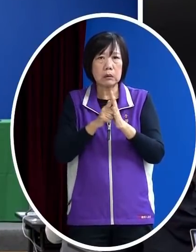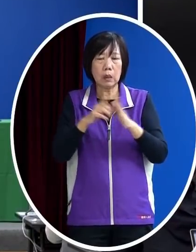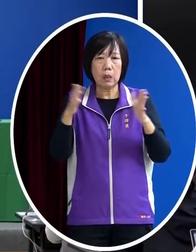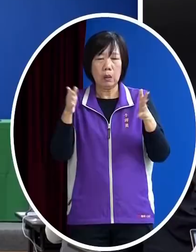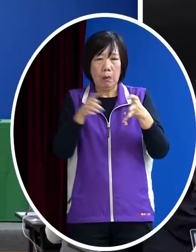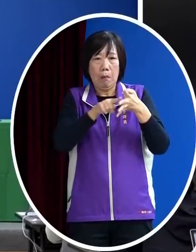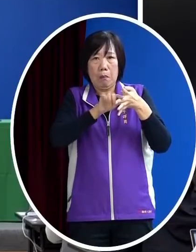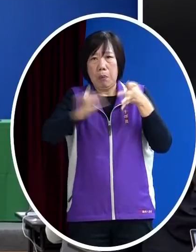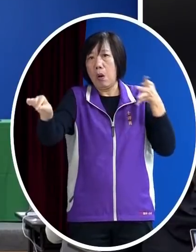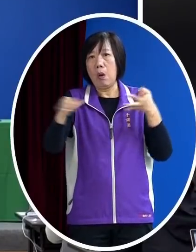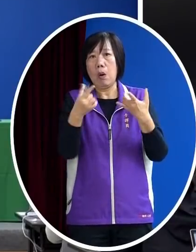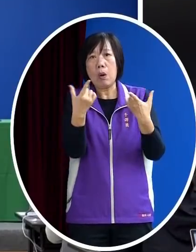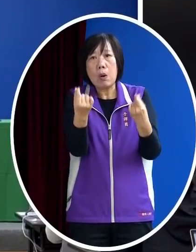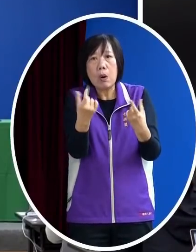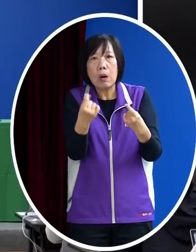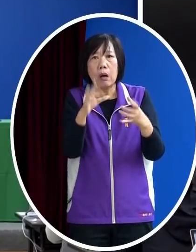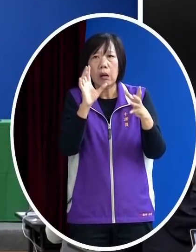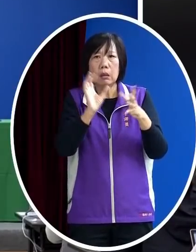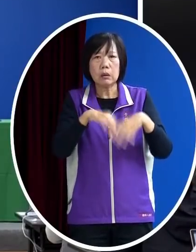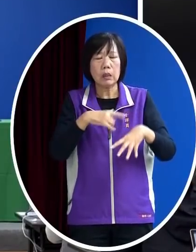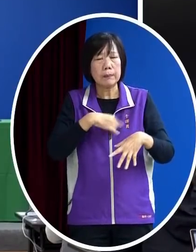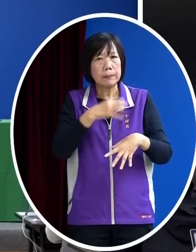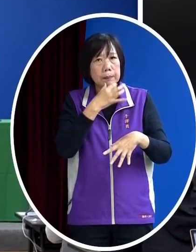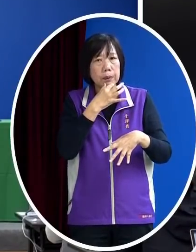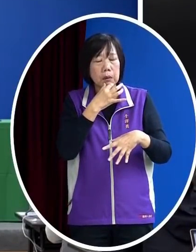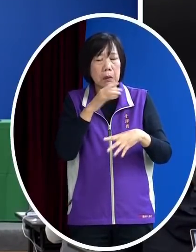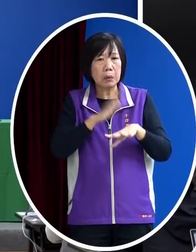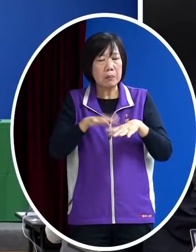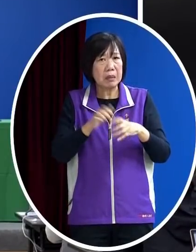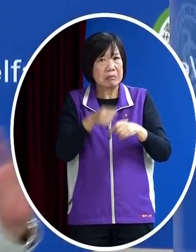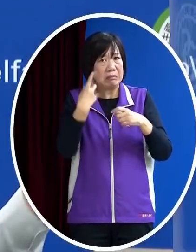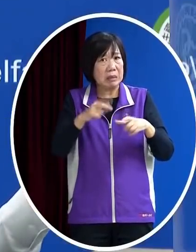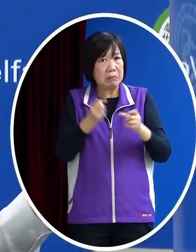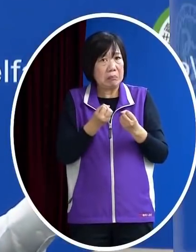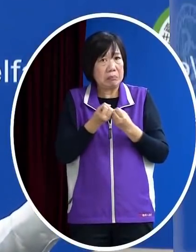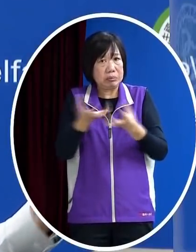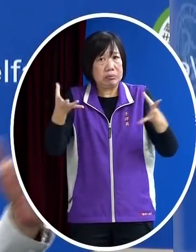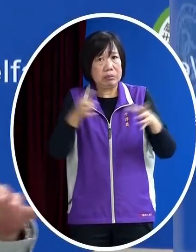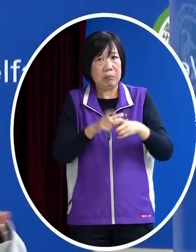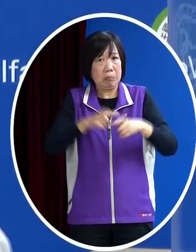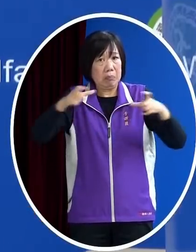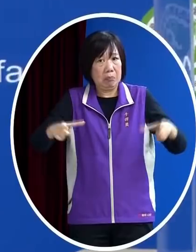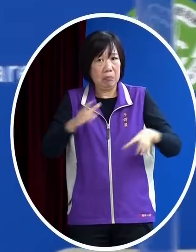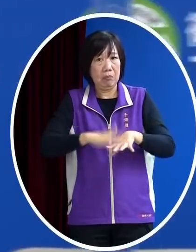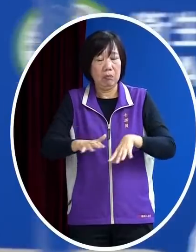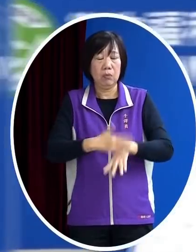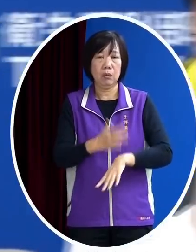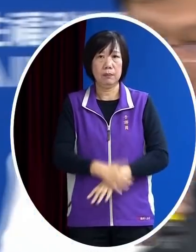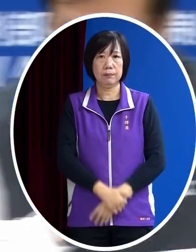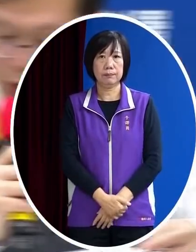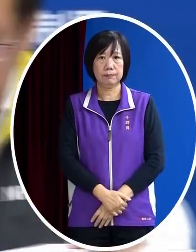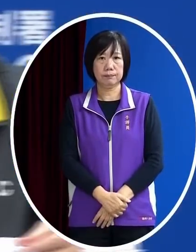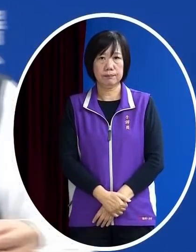话，这个矿业的接触者会不会有还有在扩大的可能？ 你要不要跟我们报告一下？